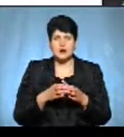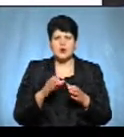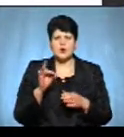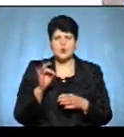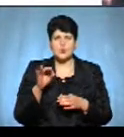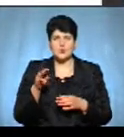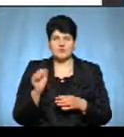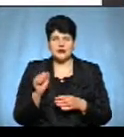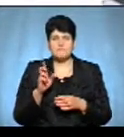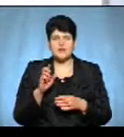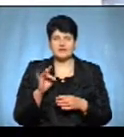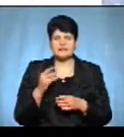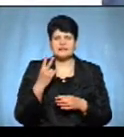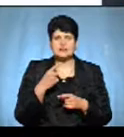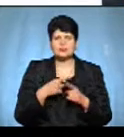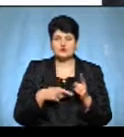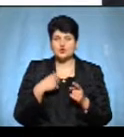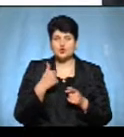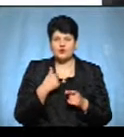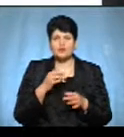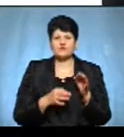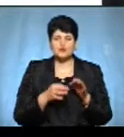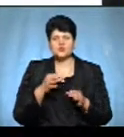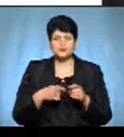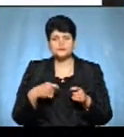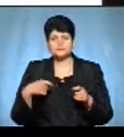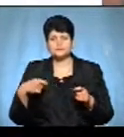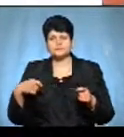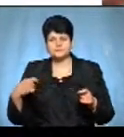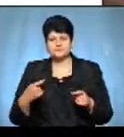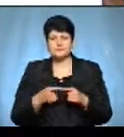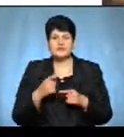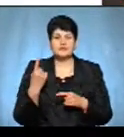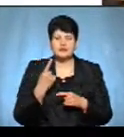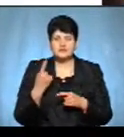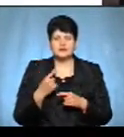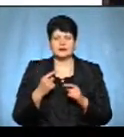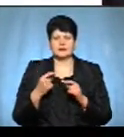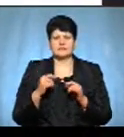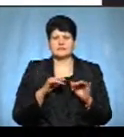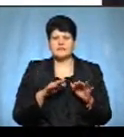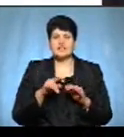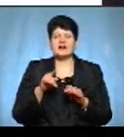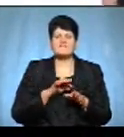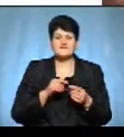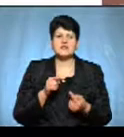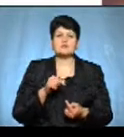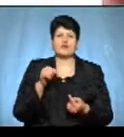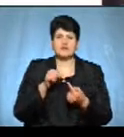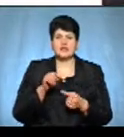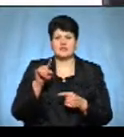Вони 2,5 роки в судах. І це єдине судове провадження, яке відповідає вимогам кримінального